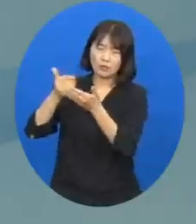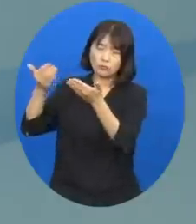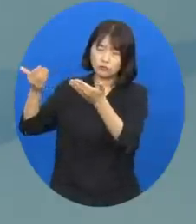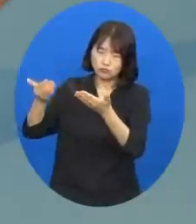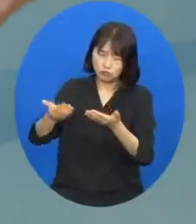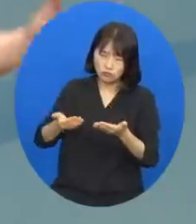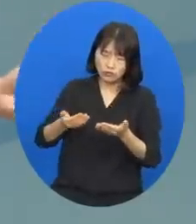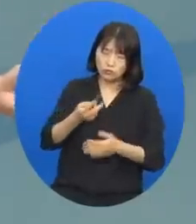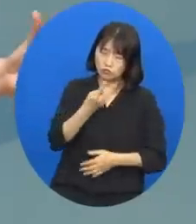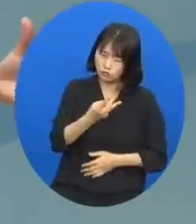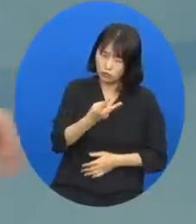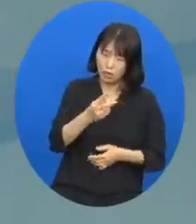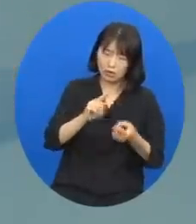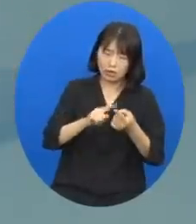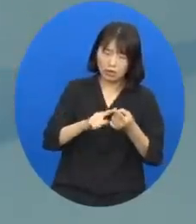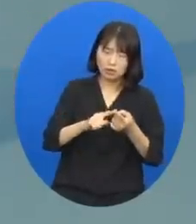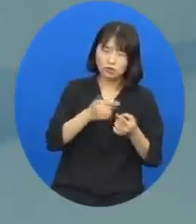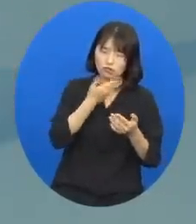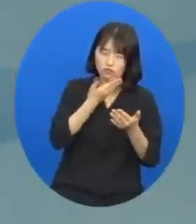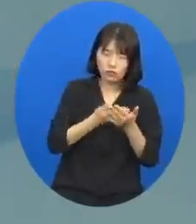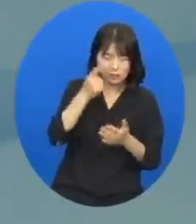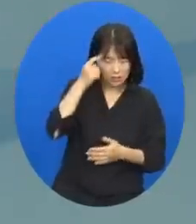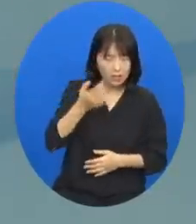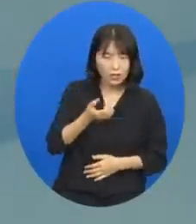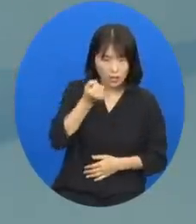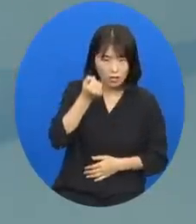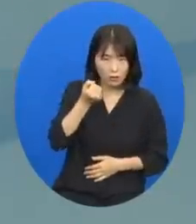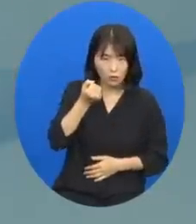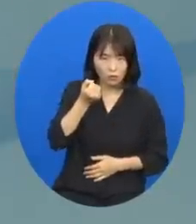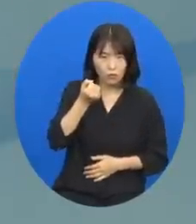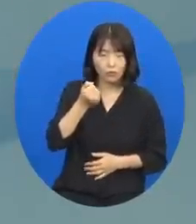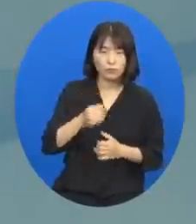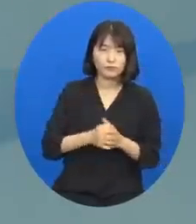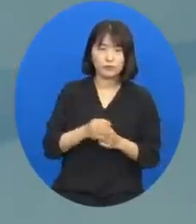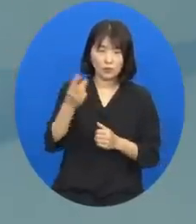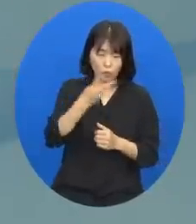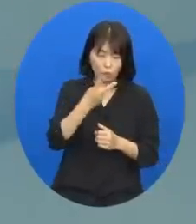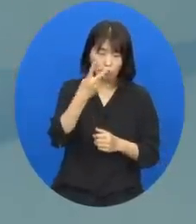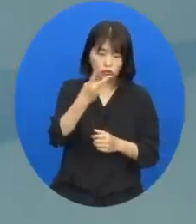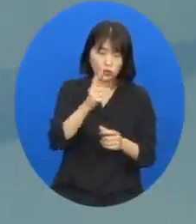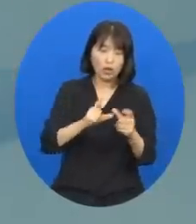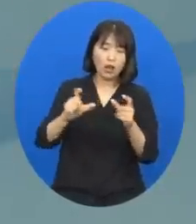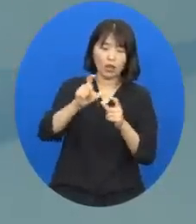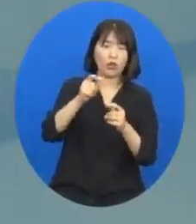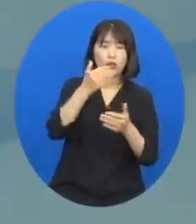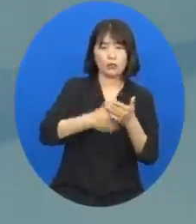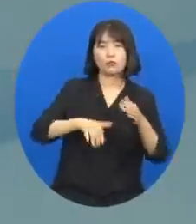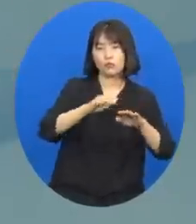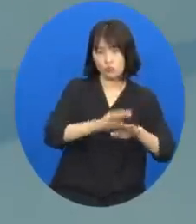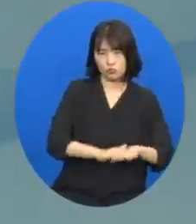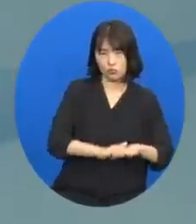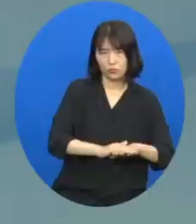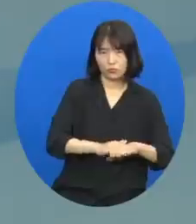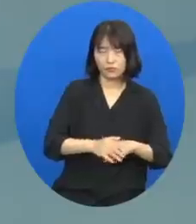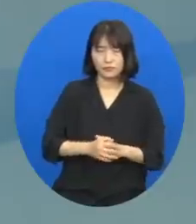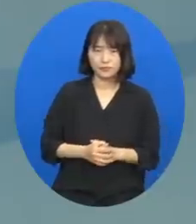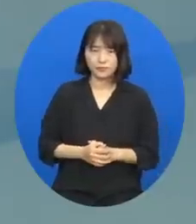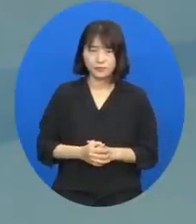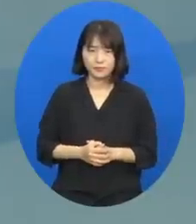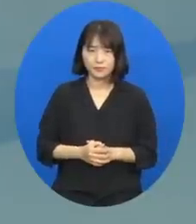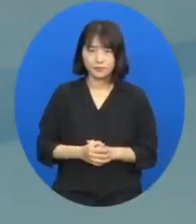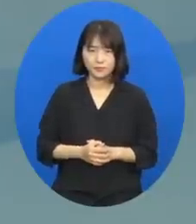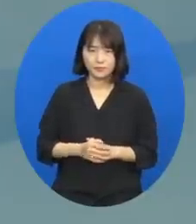두 달란트로 또 남겼어요 돌아왔을 때 주인이 어떻게 합니까 다섯 달란트 막힌 사람에게도 또한 2 달란트 맡긴 사람의